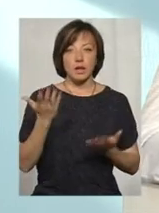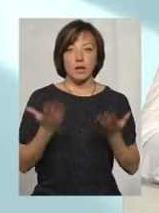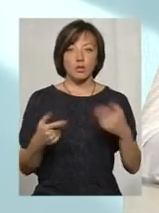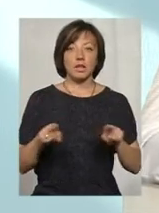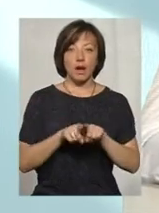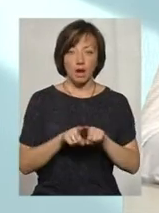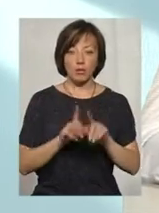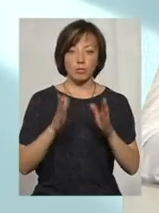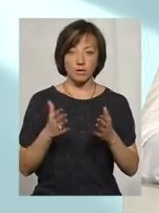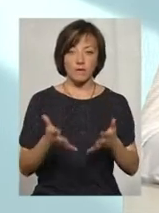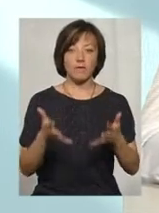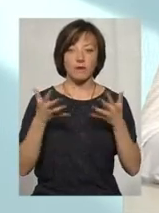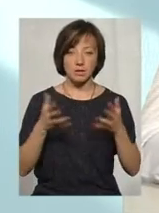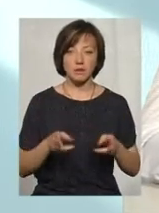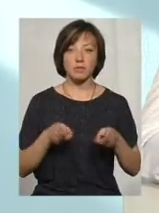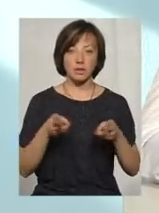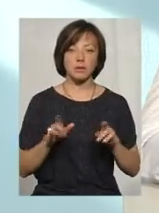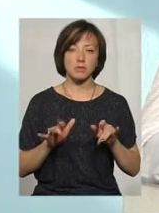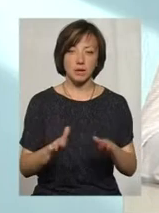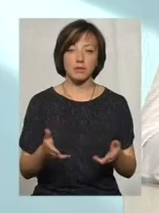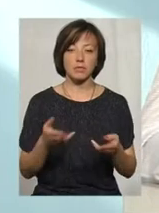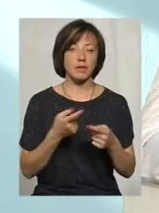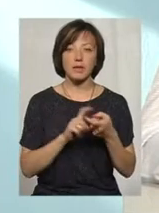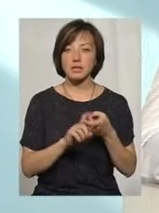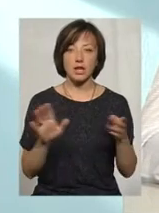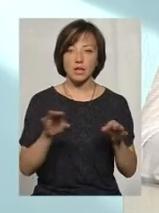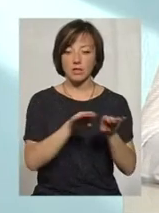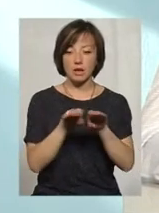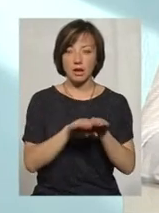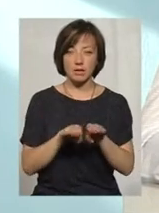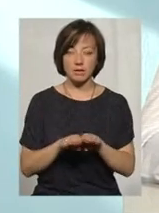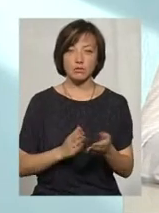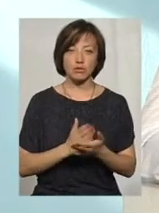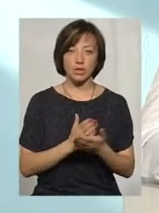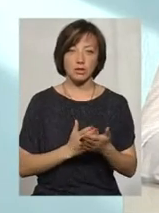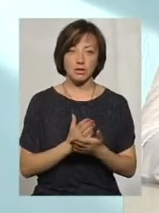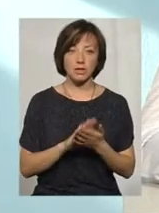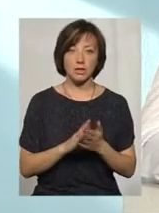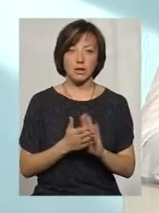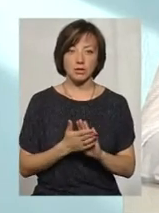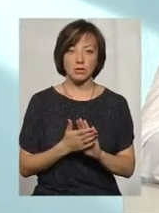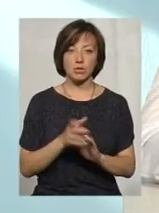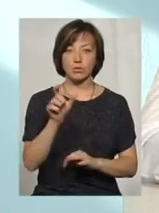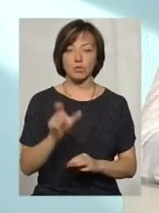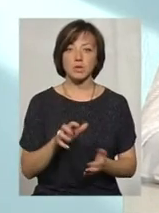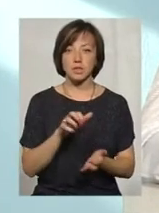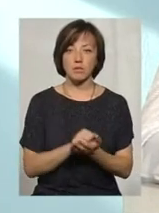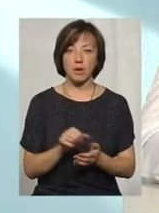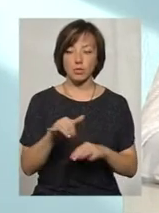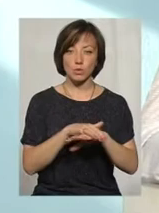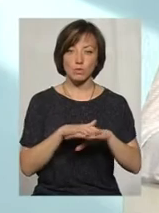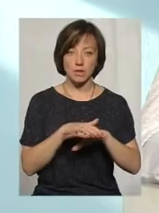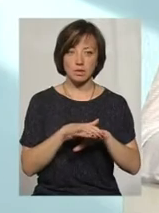такі обставини будуть встановлені у кримінальному провадженні, то незалежно від рангів, чинів і статусу, який особа займає в